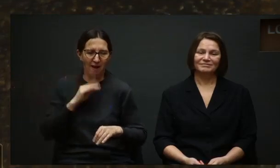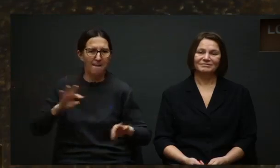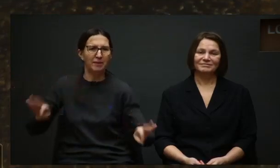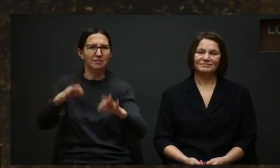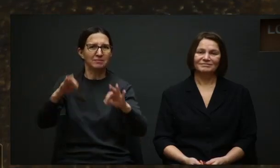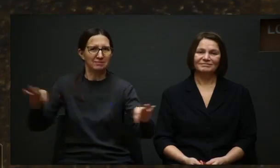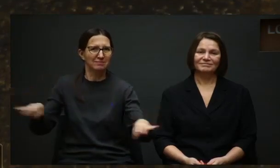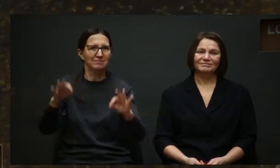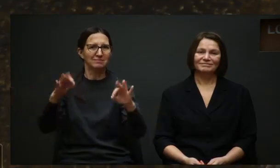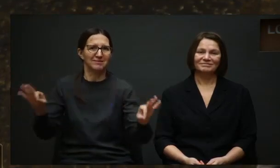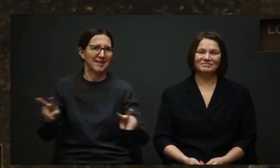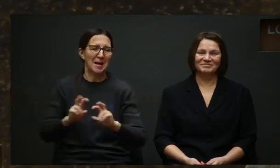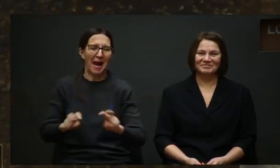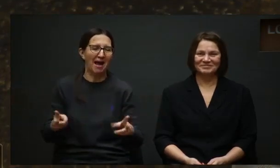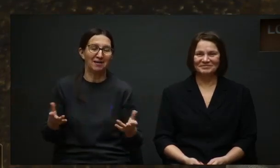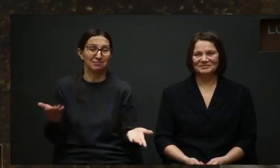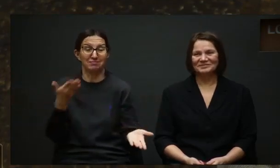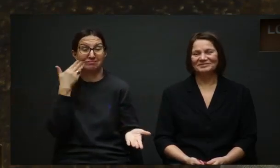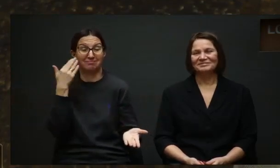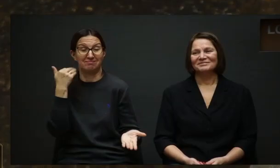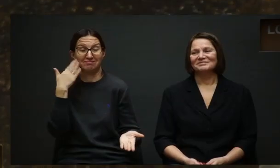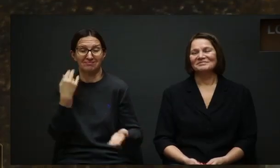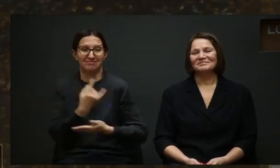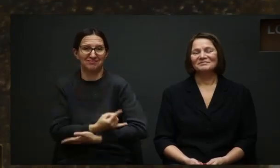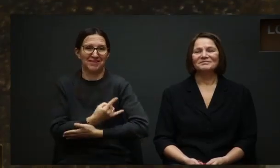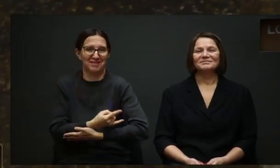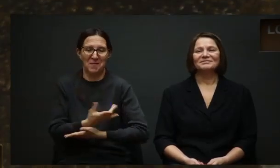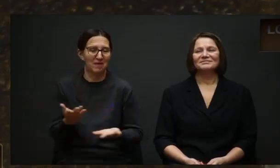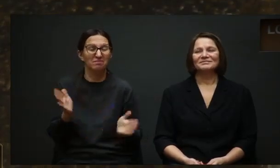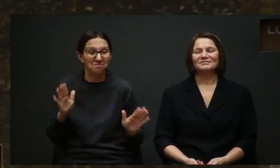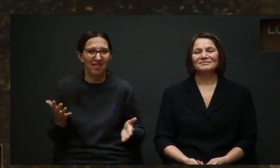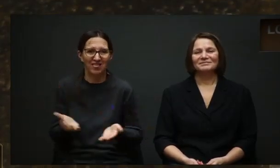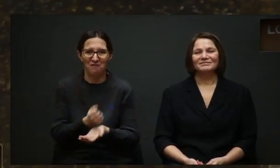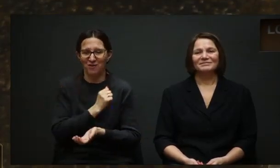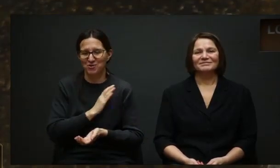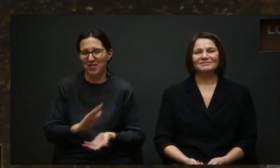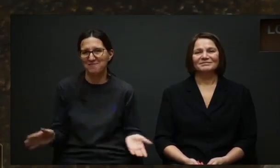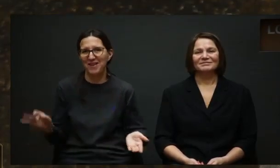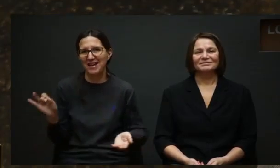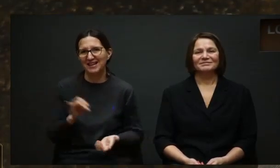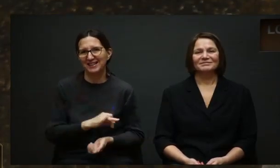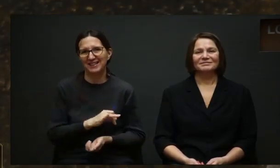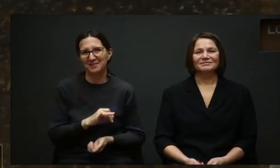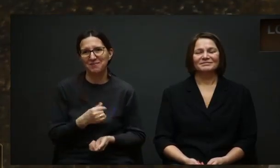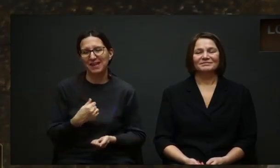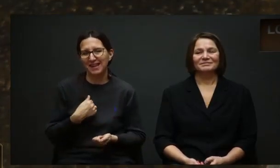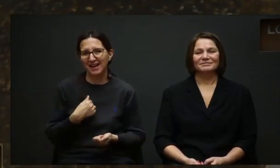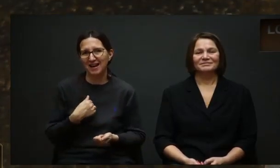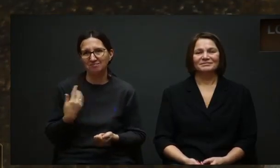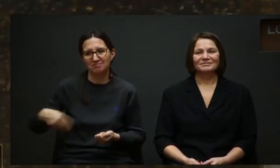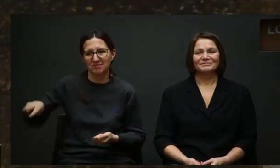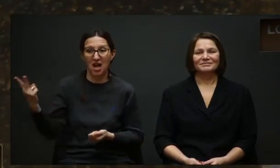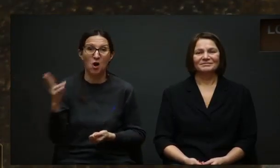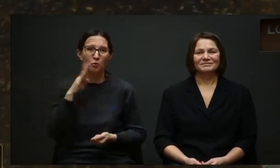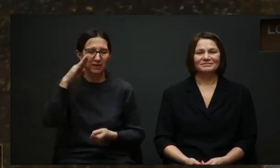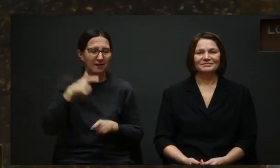отмахает, как нечего делать. Да, нет, не вышло. И, в общем, я не очень об этом